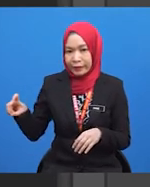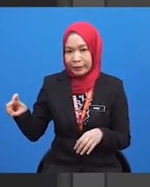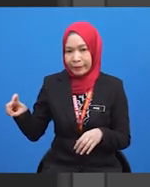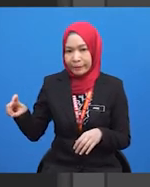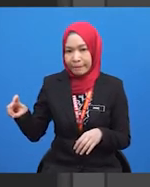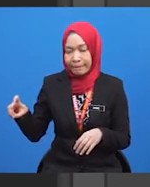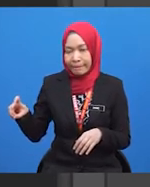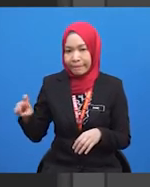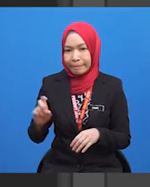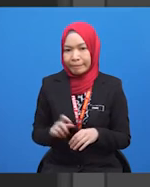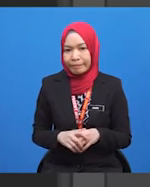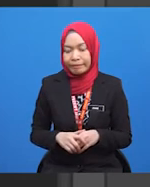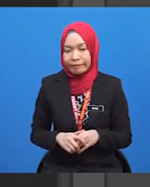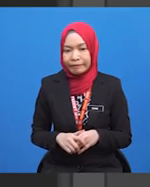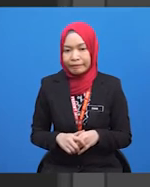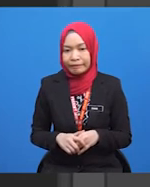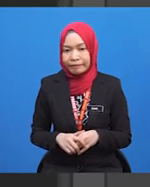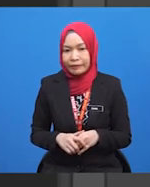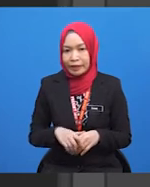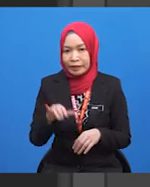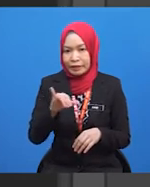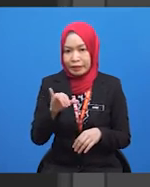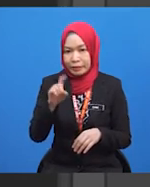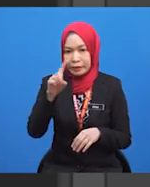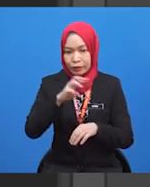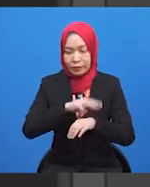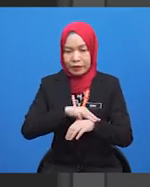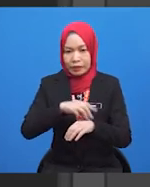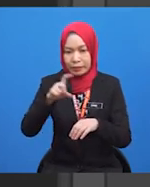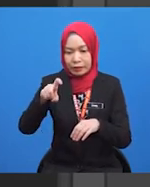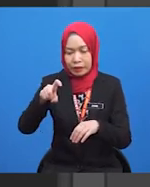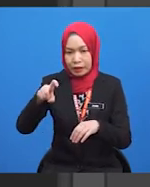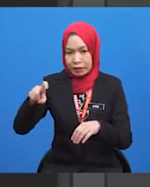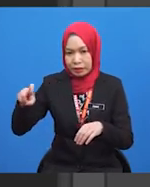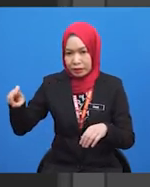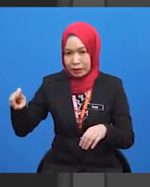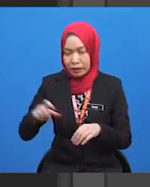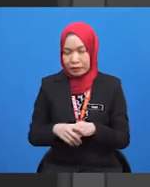serentak semasa menekan butang pada tetikus.